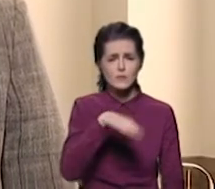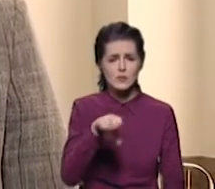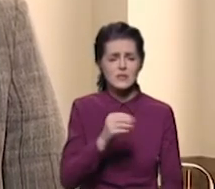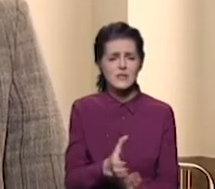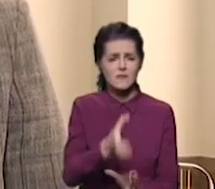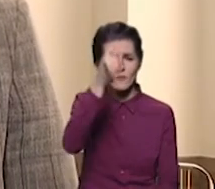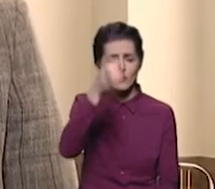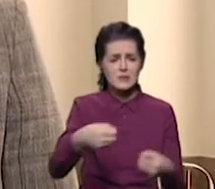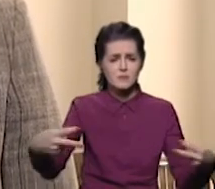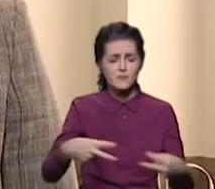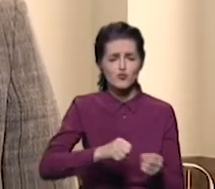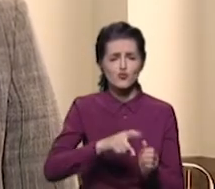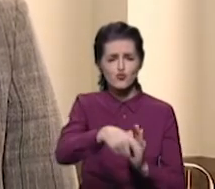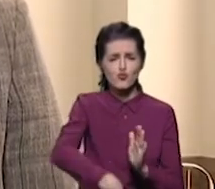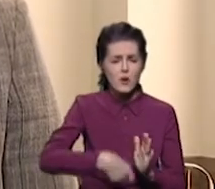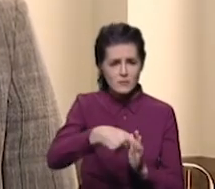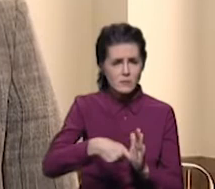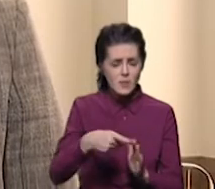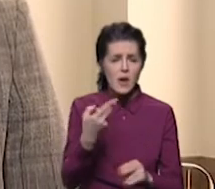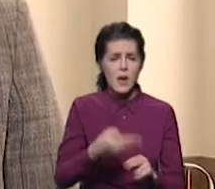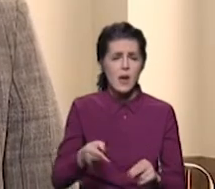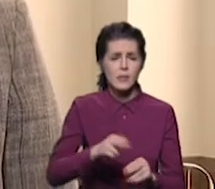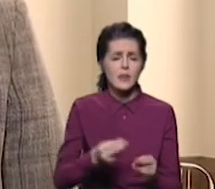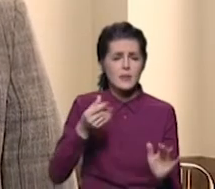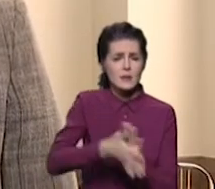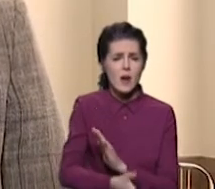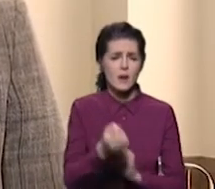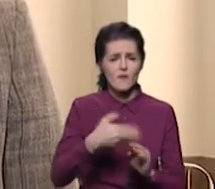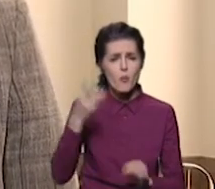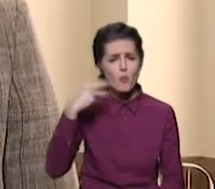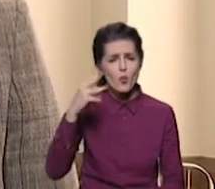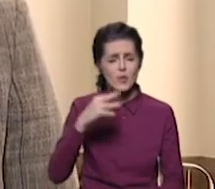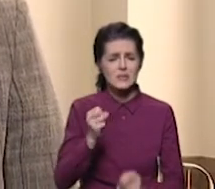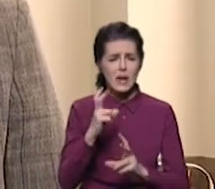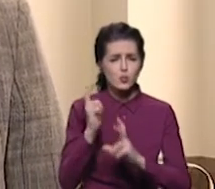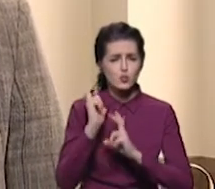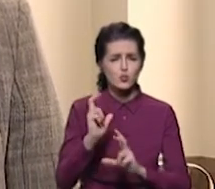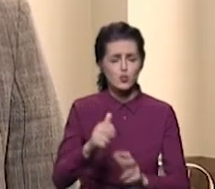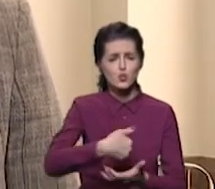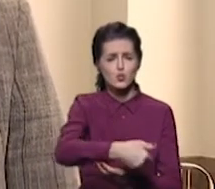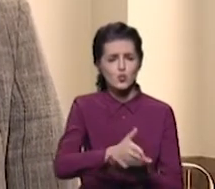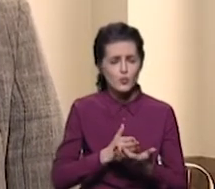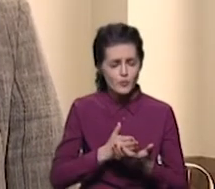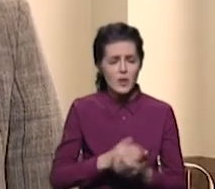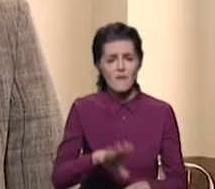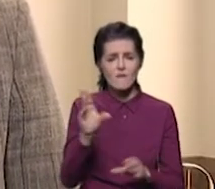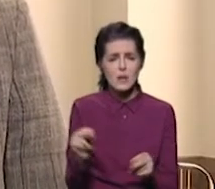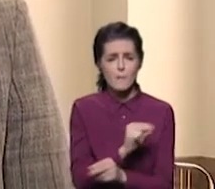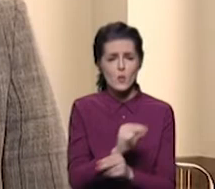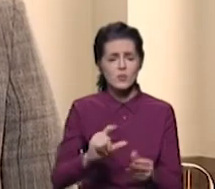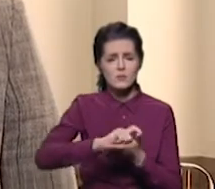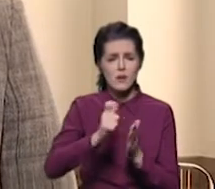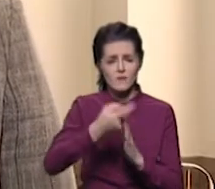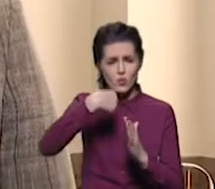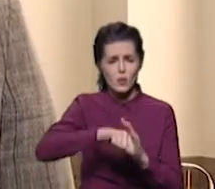ствола шахты, потрачены на модернизацию загрузочного устройства, отремонтированы здания